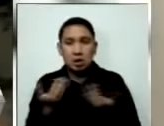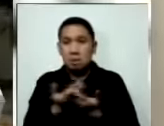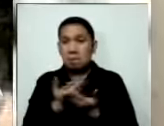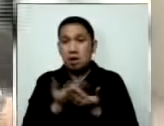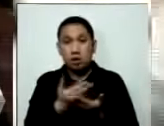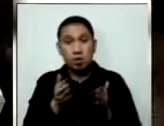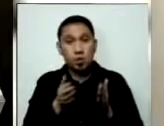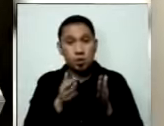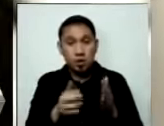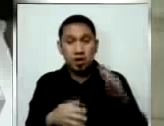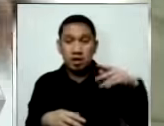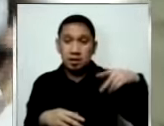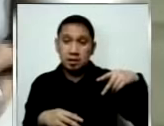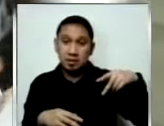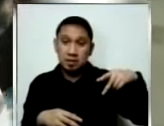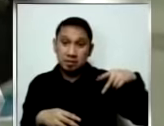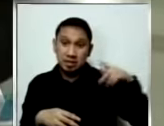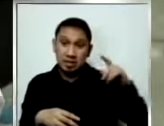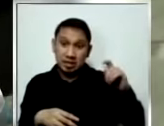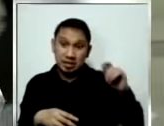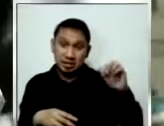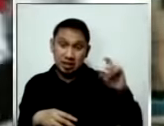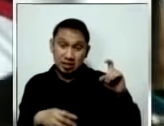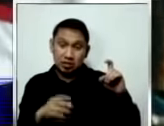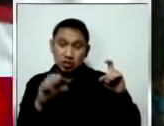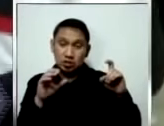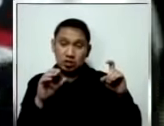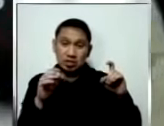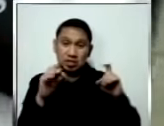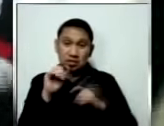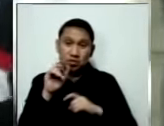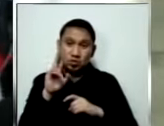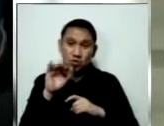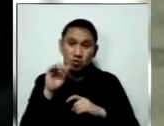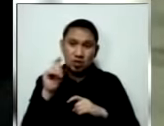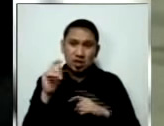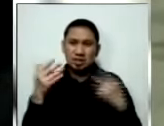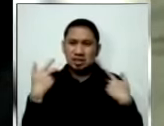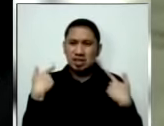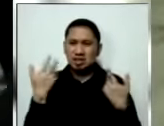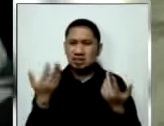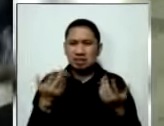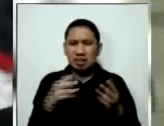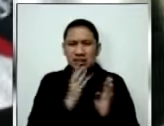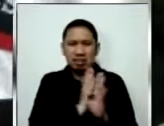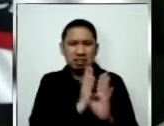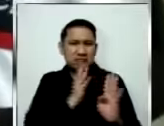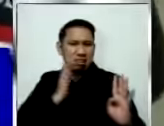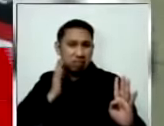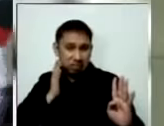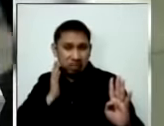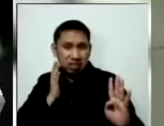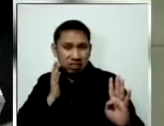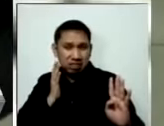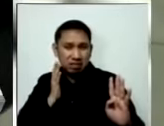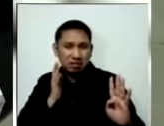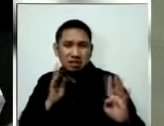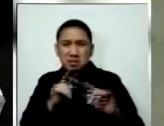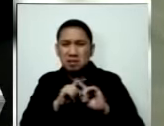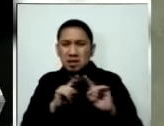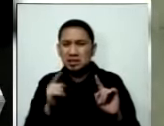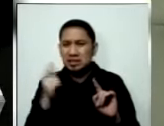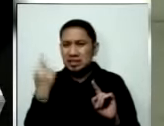PTEC, Sukat sa Parañaque. Mahabang pila ang sasalubong sa mga commuters dito sa PITX Terminal sa Parañaque City. Iisa lang kasi ang kumukuha